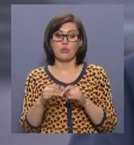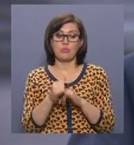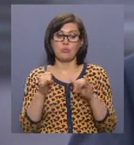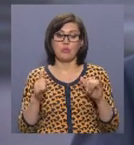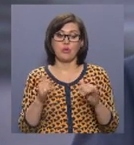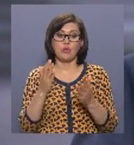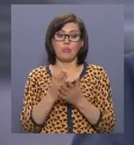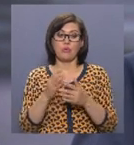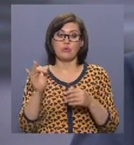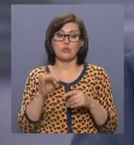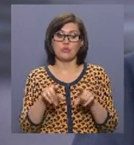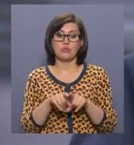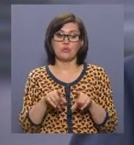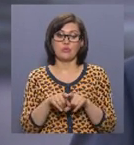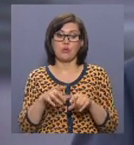көбейтеді. Сосын